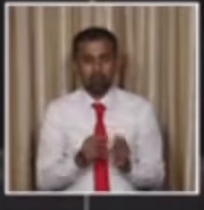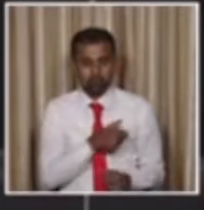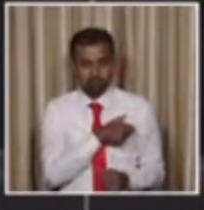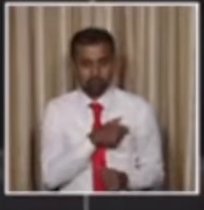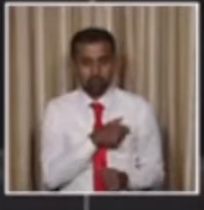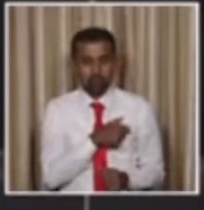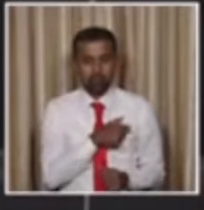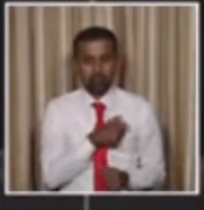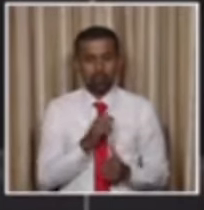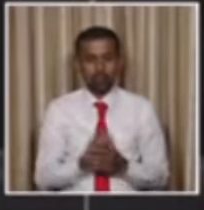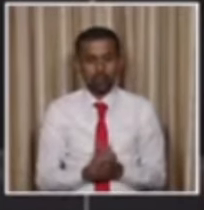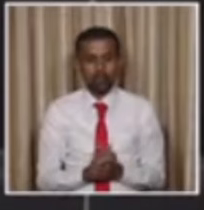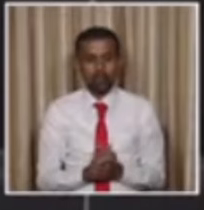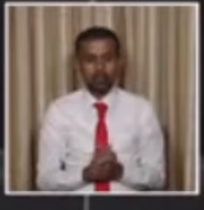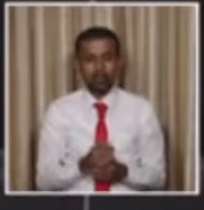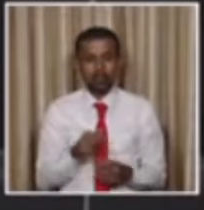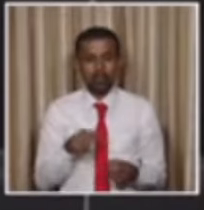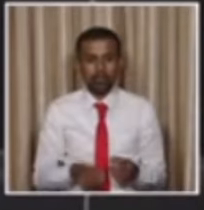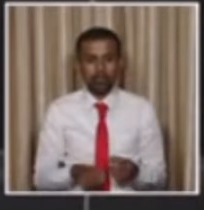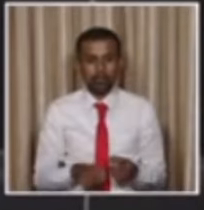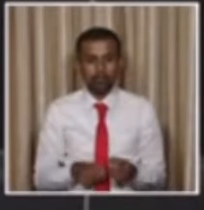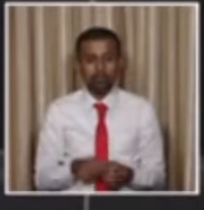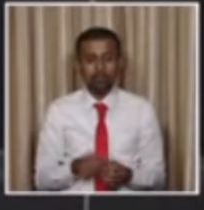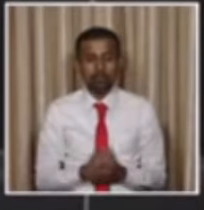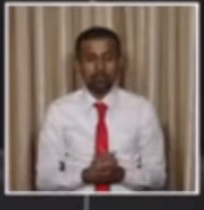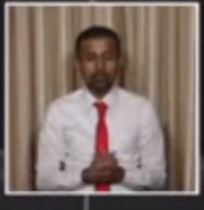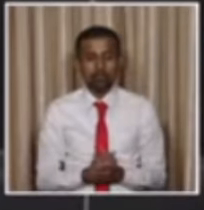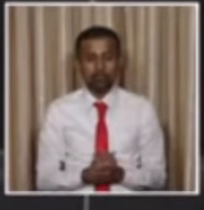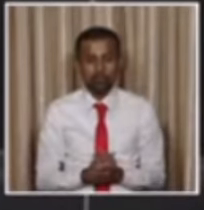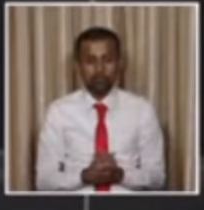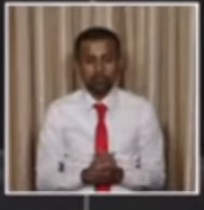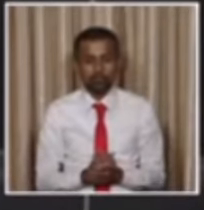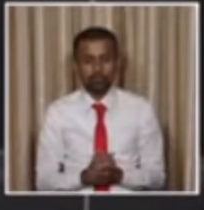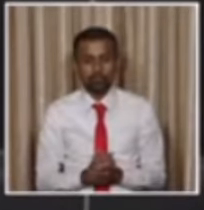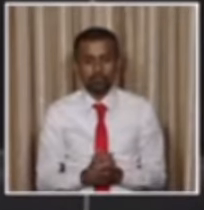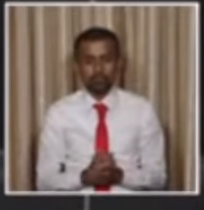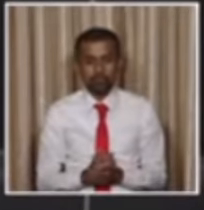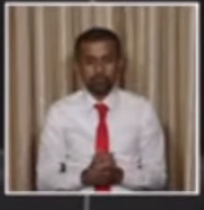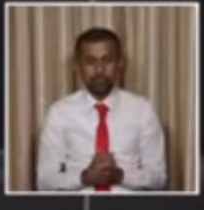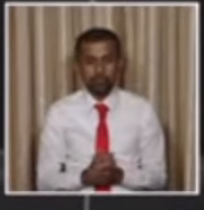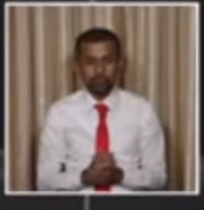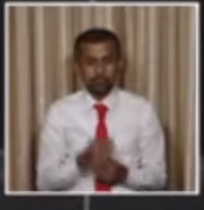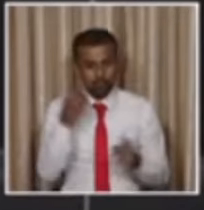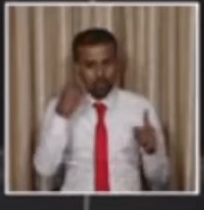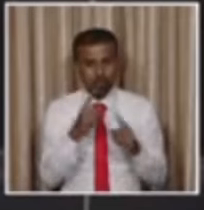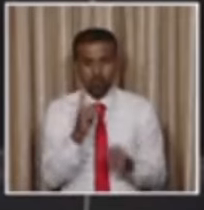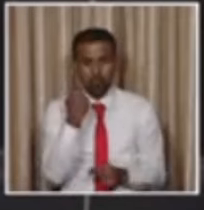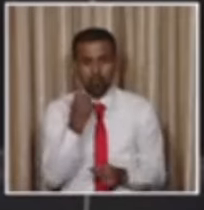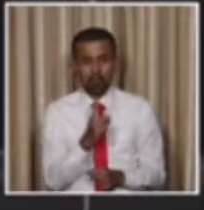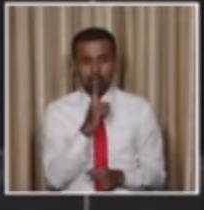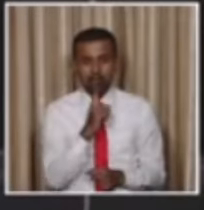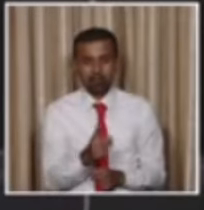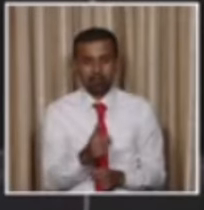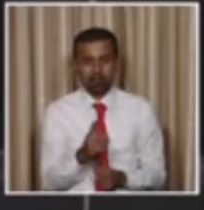දක්ෂිණ පළාත් සභාවේ මහාමාත්‍යවරයා හැටියටත් කටයුතු කළා. මම මේ කාරණේ පළවෙනියෙන් මතක්